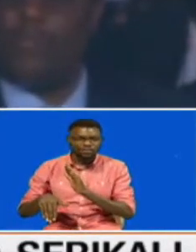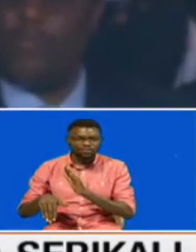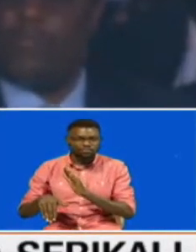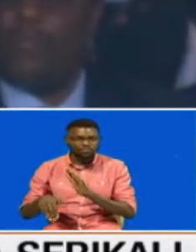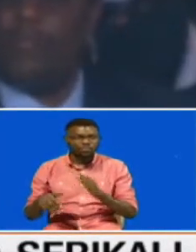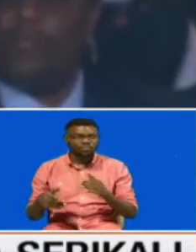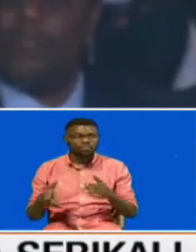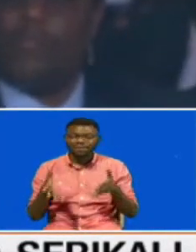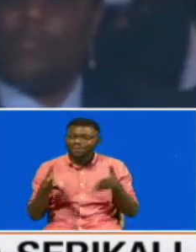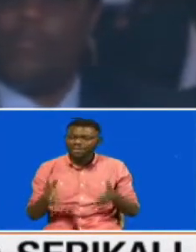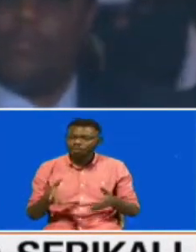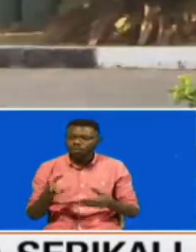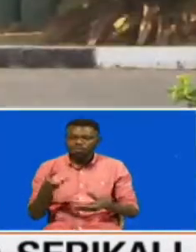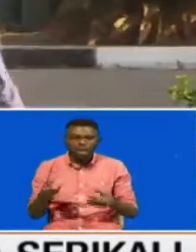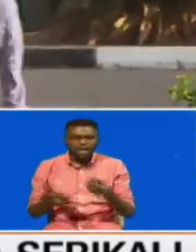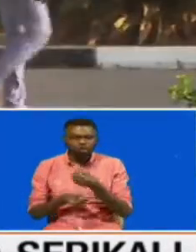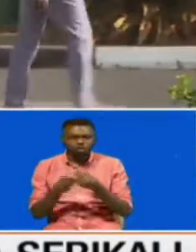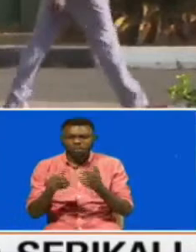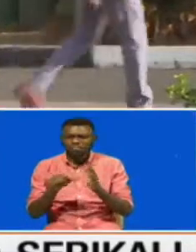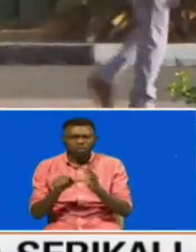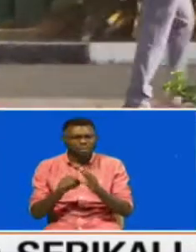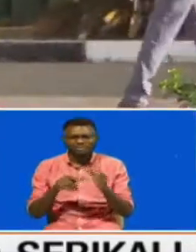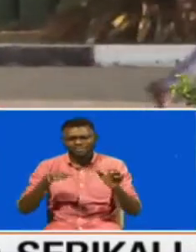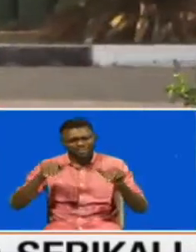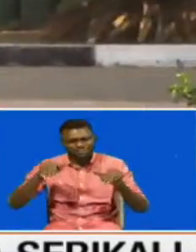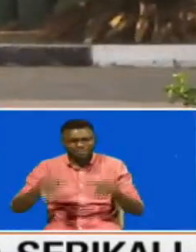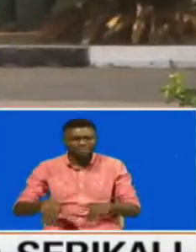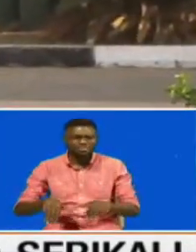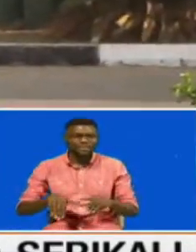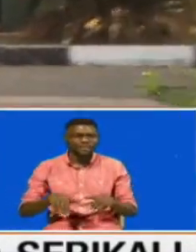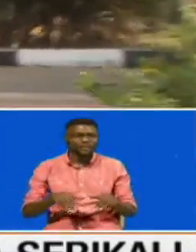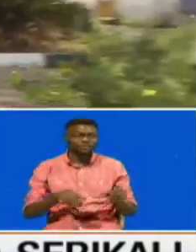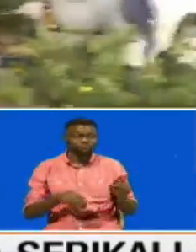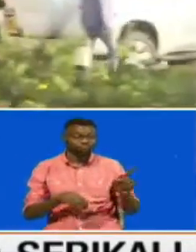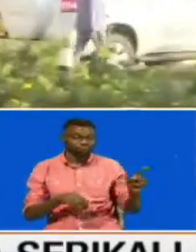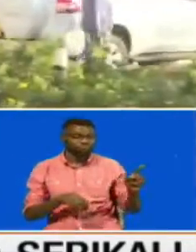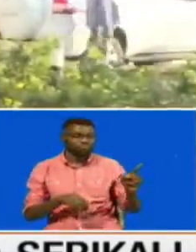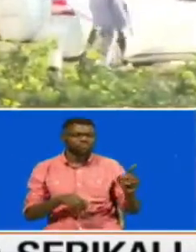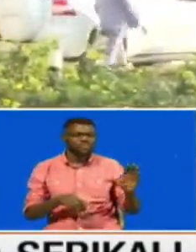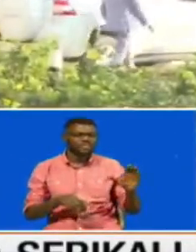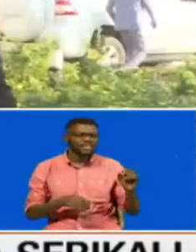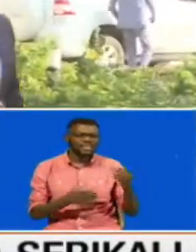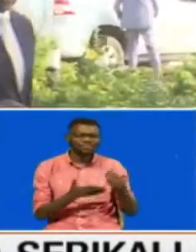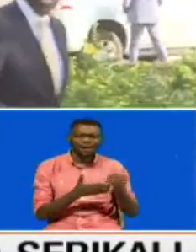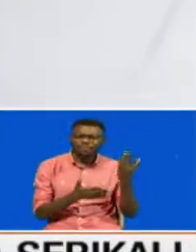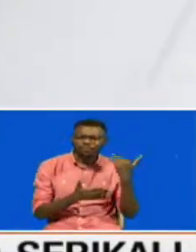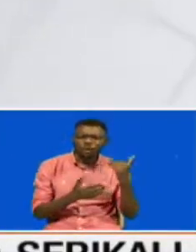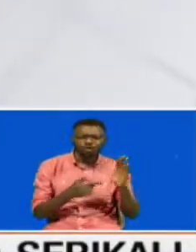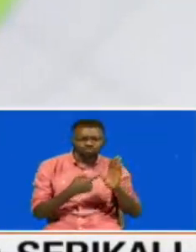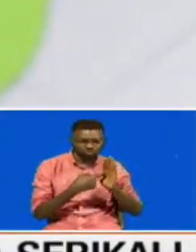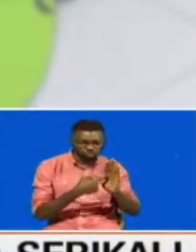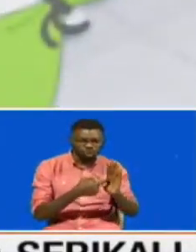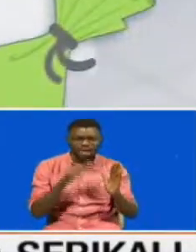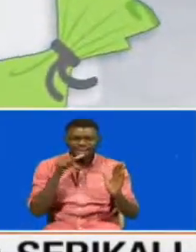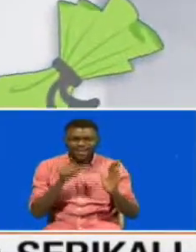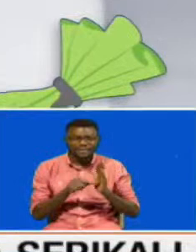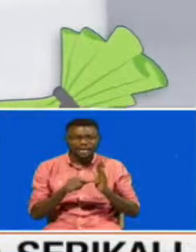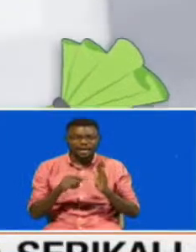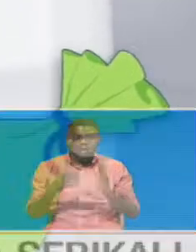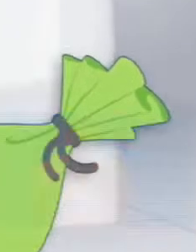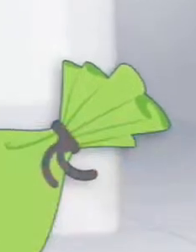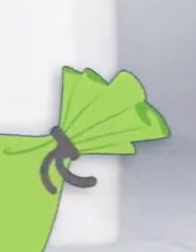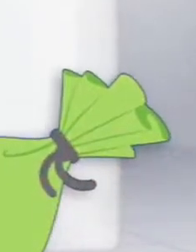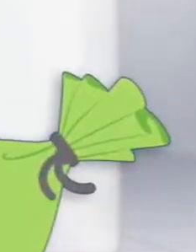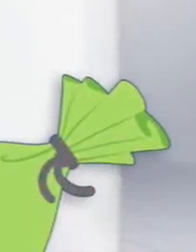facing almost an economic shutdown. Barua nyingine aliyofichua Yatani aidha inaonyesha kuwa serikali ya Rais Ruto